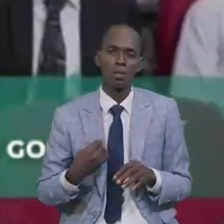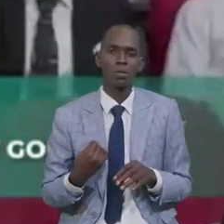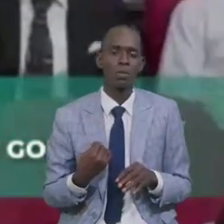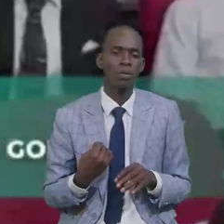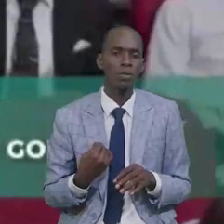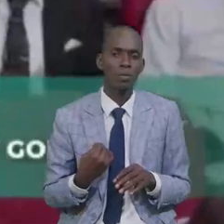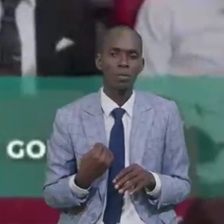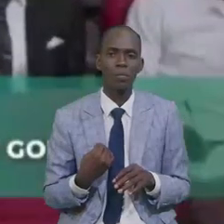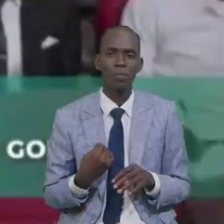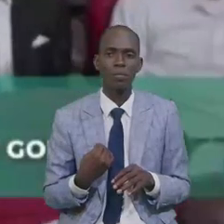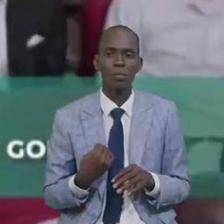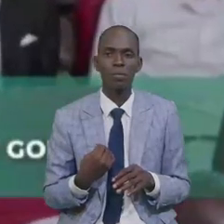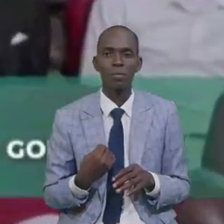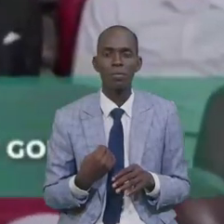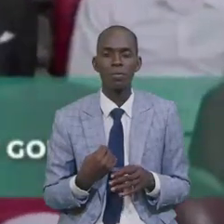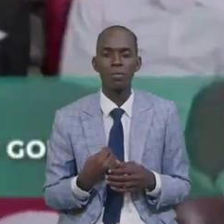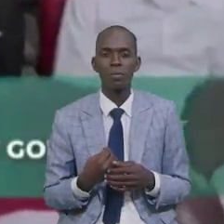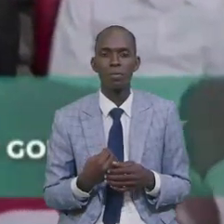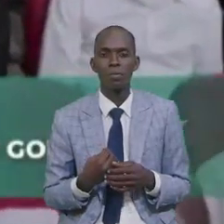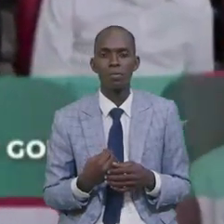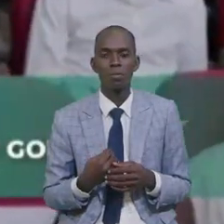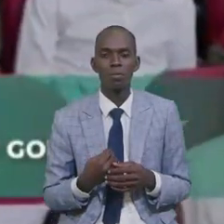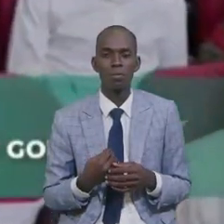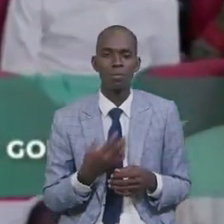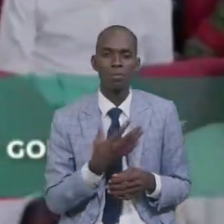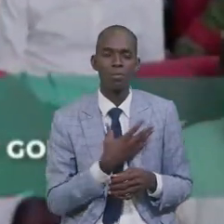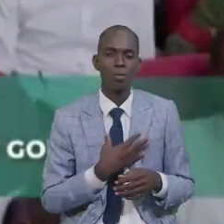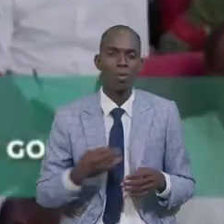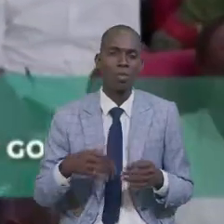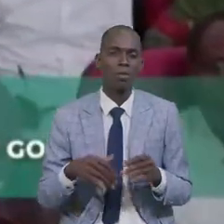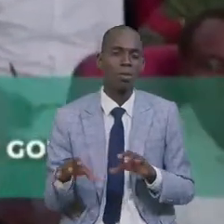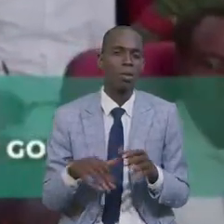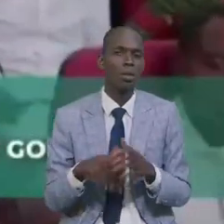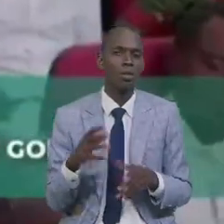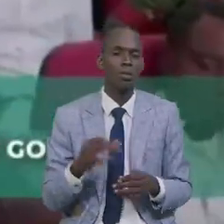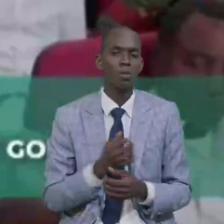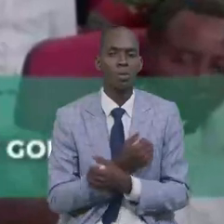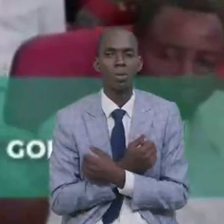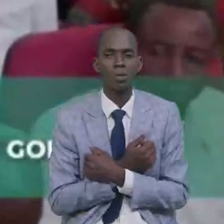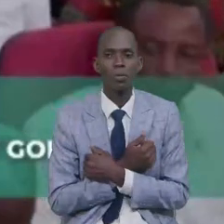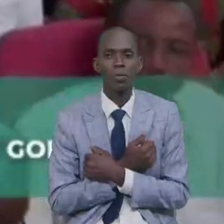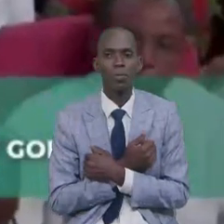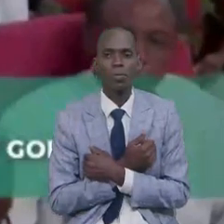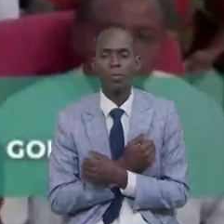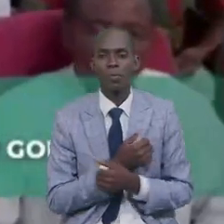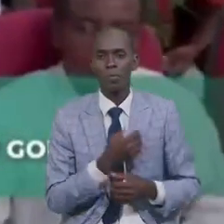les âmes, tout ce que nous faisons, nous devons servir par amour. Parce que nous